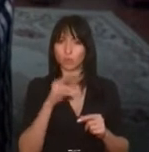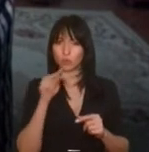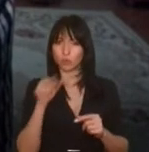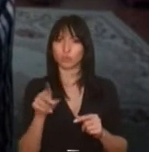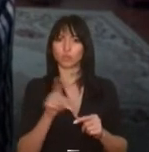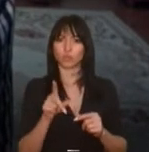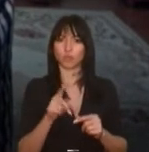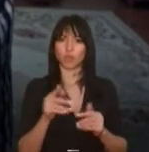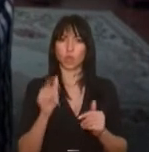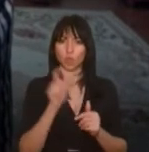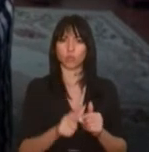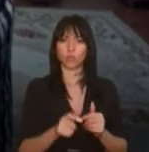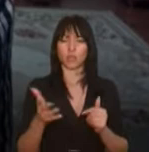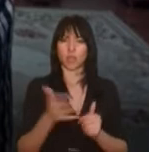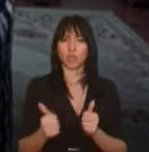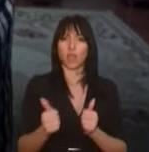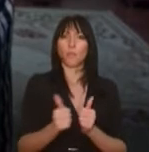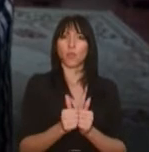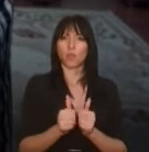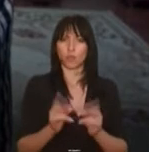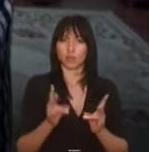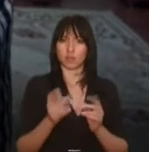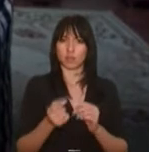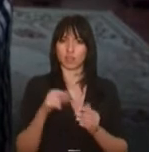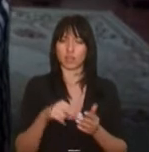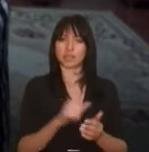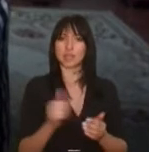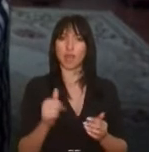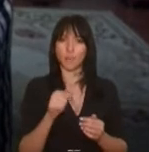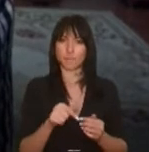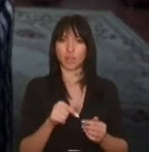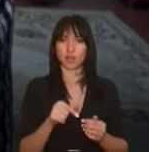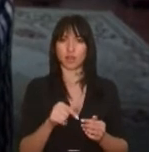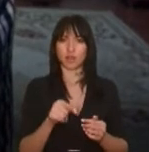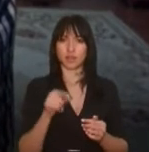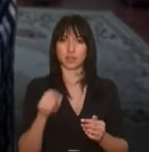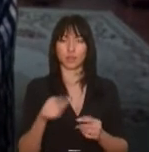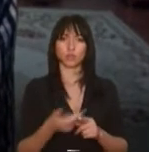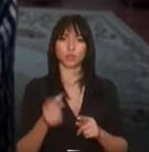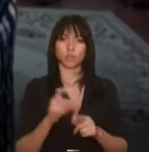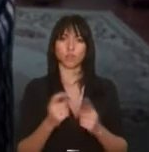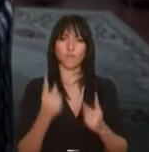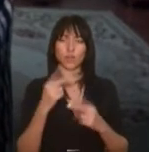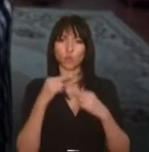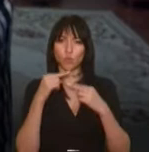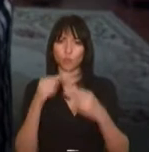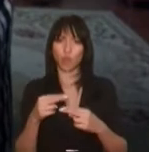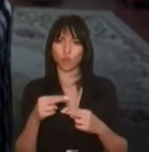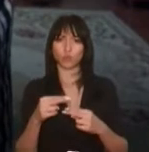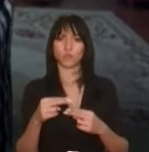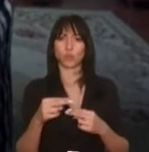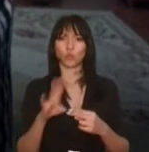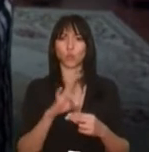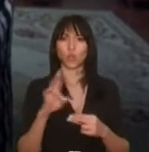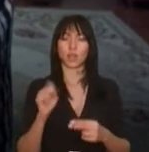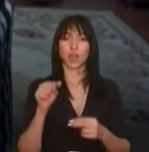якої трапилися проблеми. Саме ну, в Європі дуже велику увагу звернули на